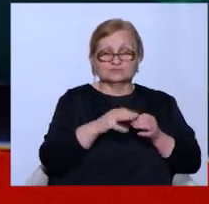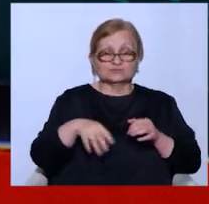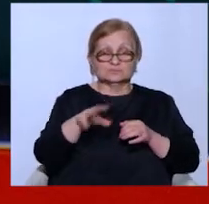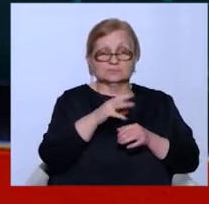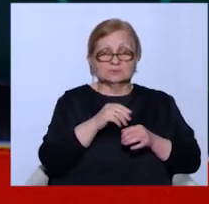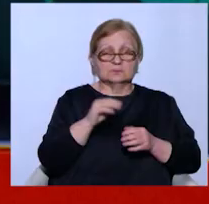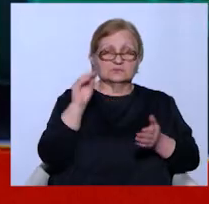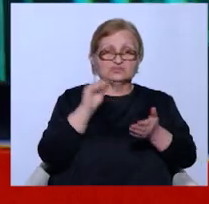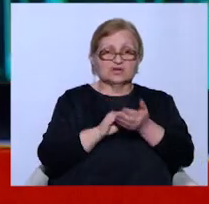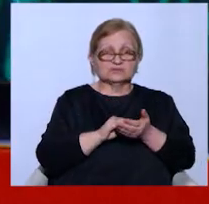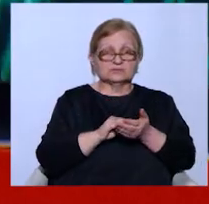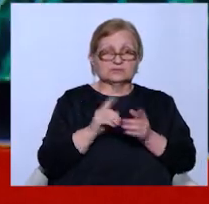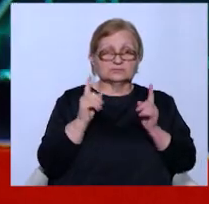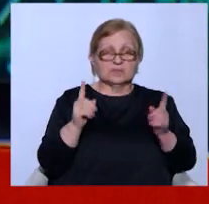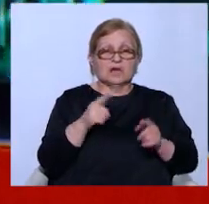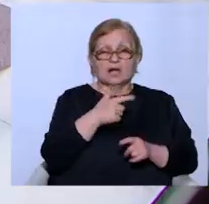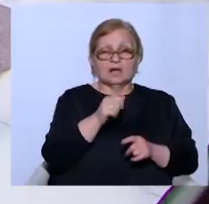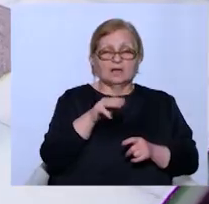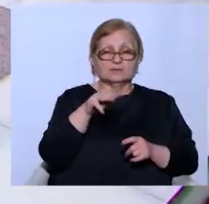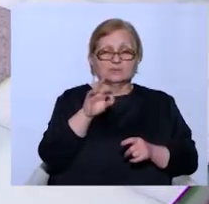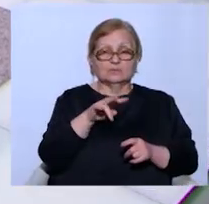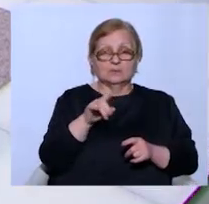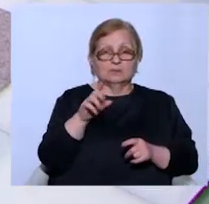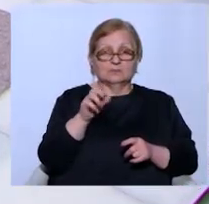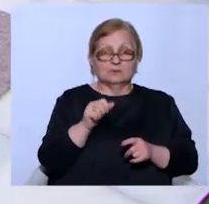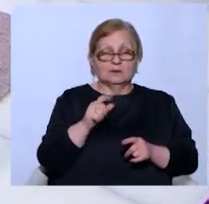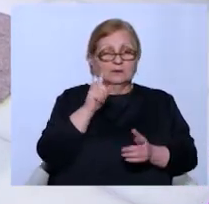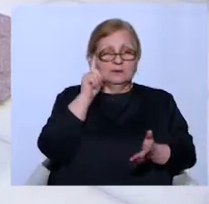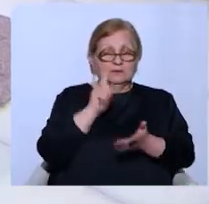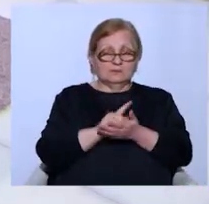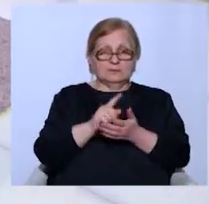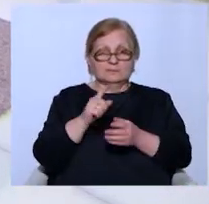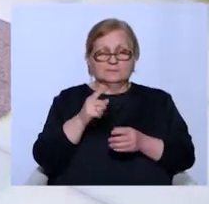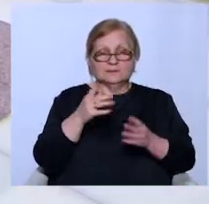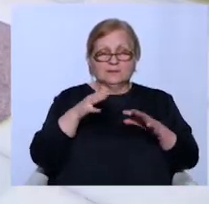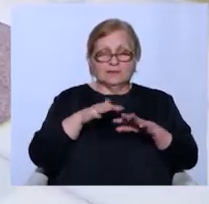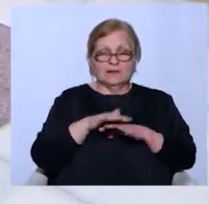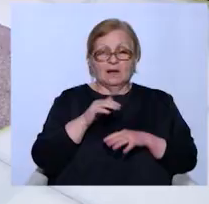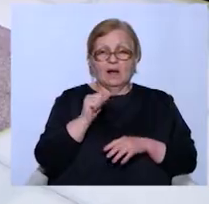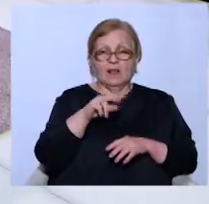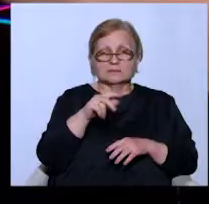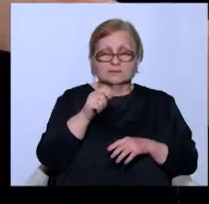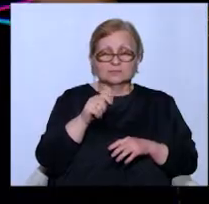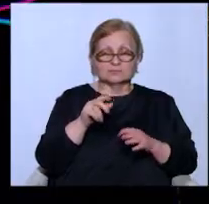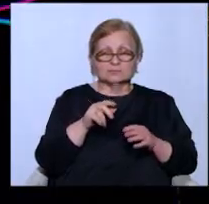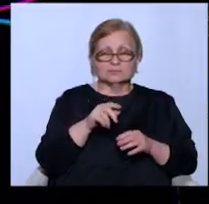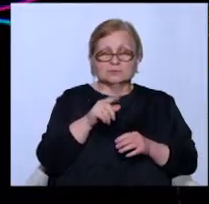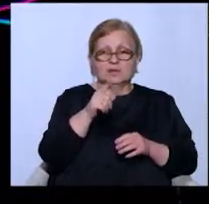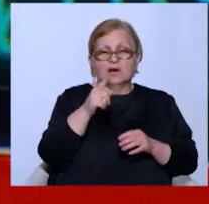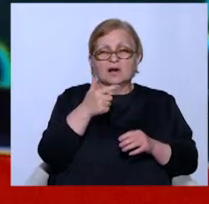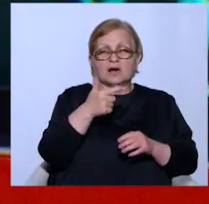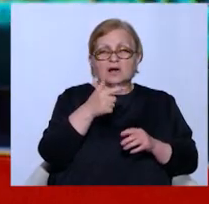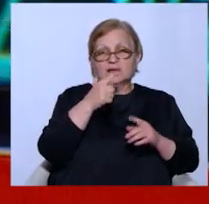და ჩაწეროთ განტოლება. აი განტოლებისთვის აუცილებელია ალგებრული გამარტივებების და ოპერაციების ცნობა, ხო?